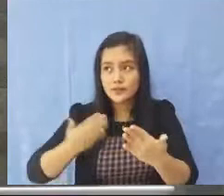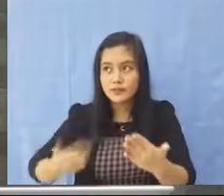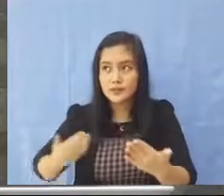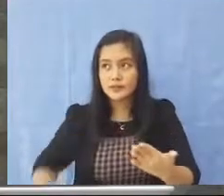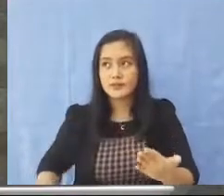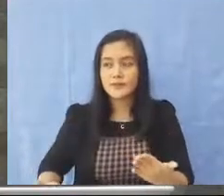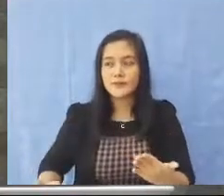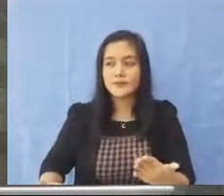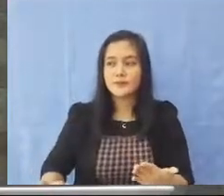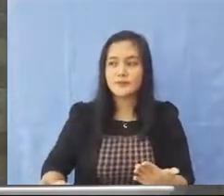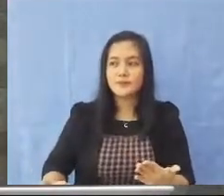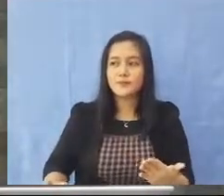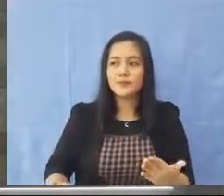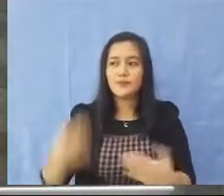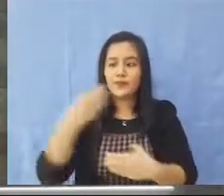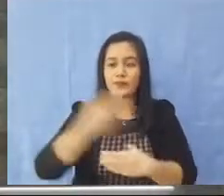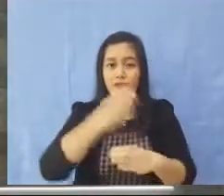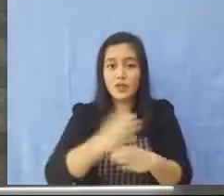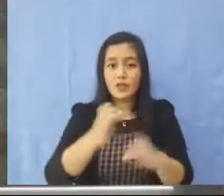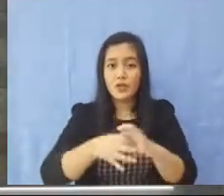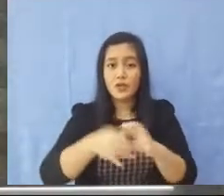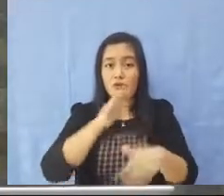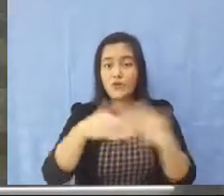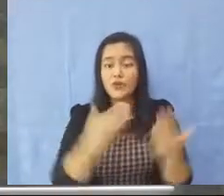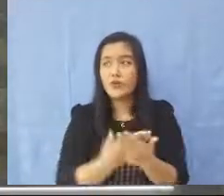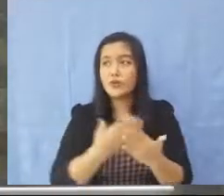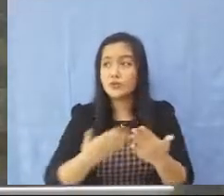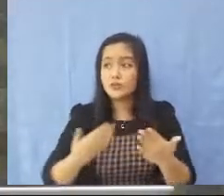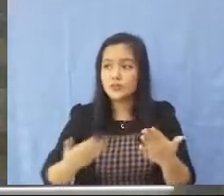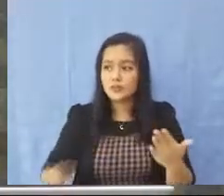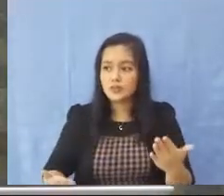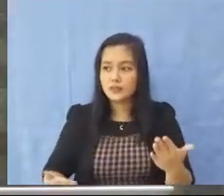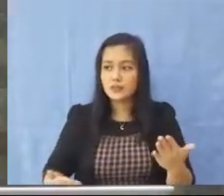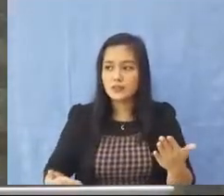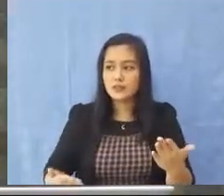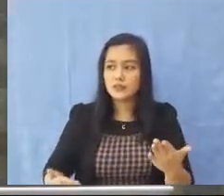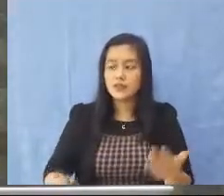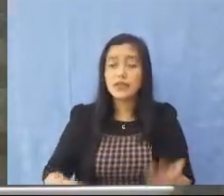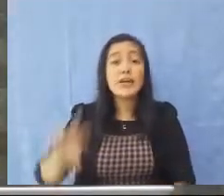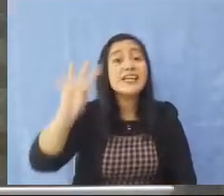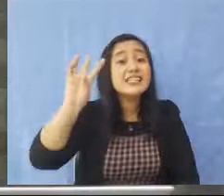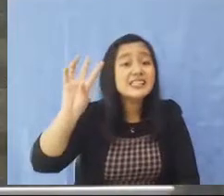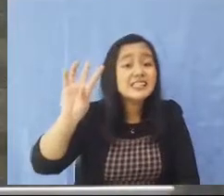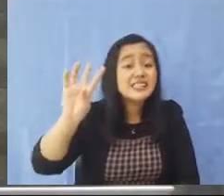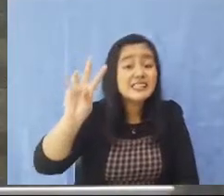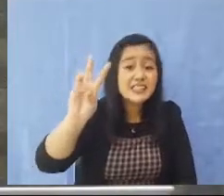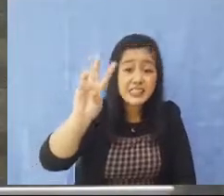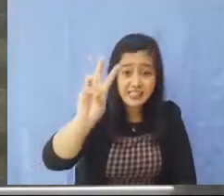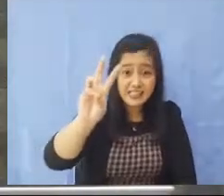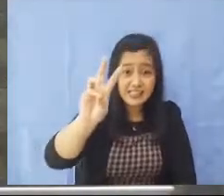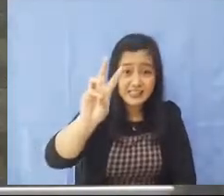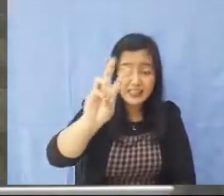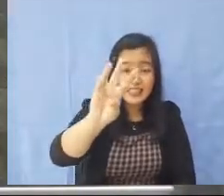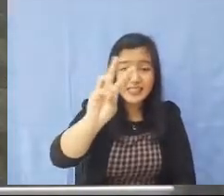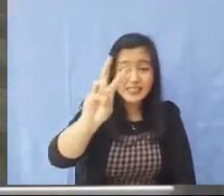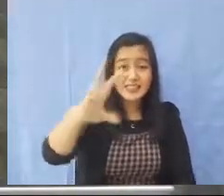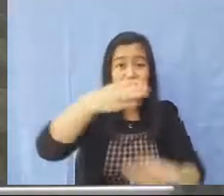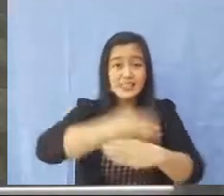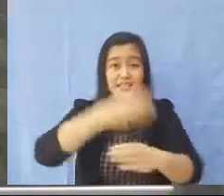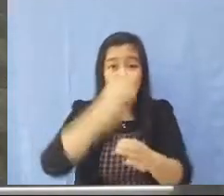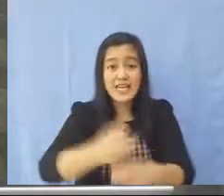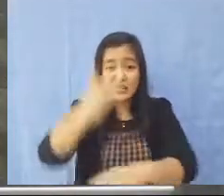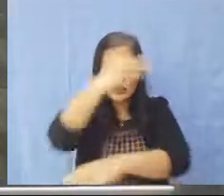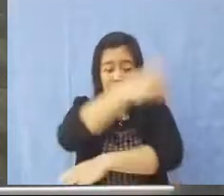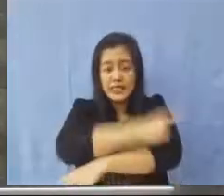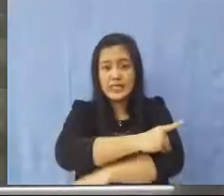ng creation of all things, yung 6 literal creation days. Okay? Yan po yan, nilalaman yan. And of